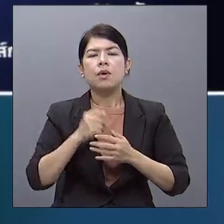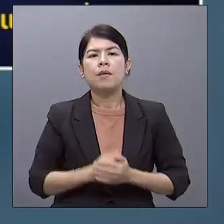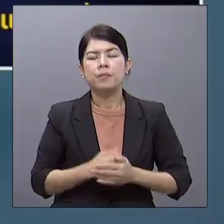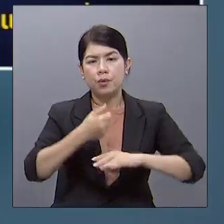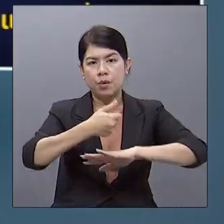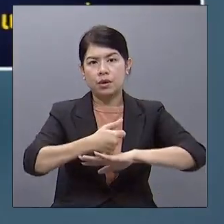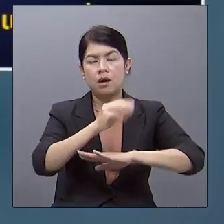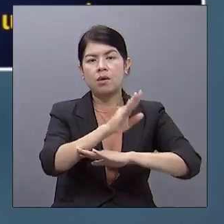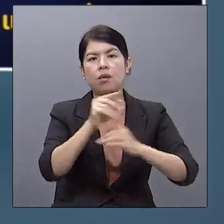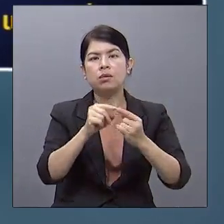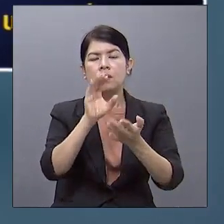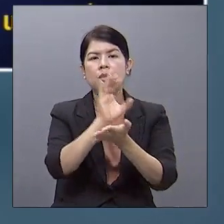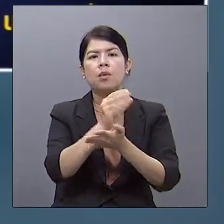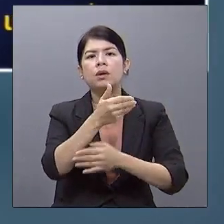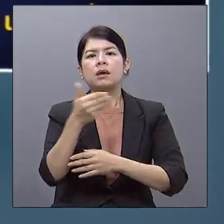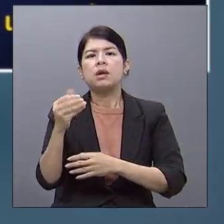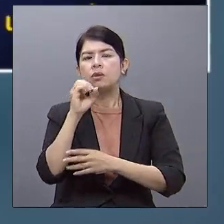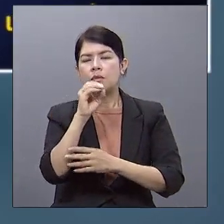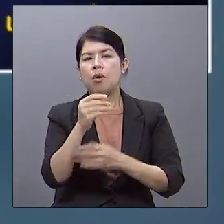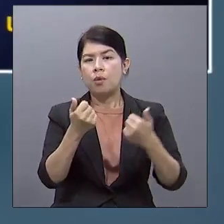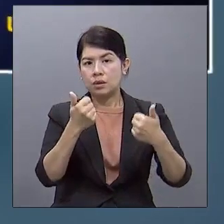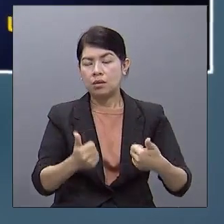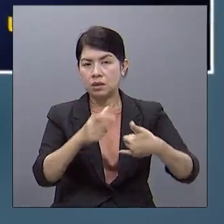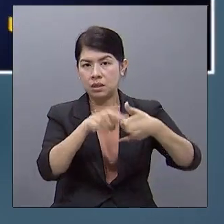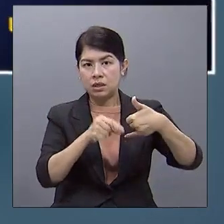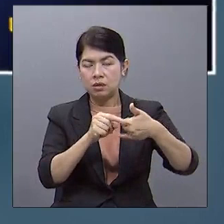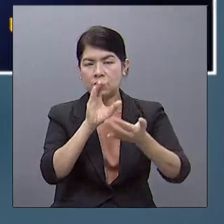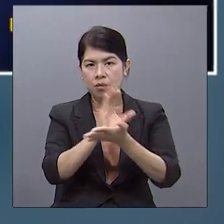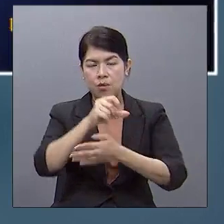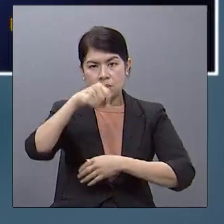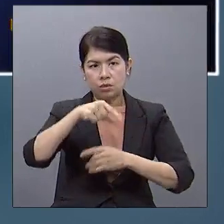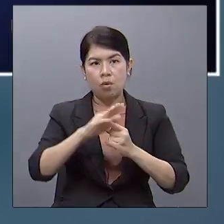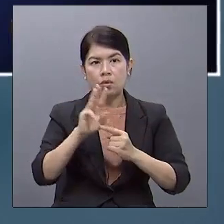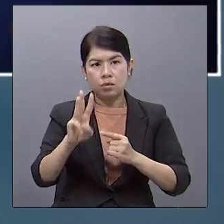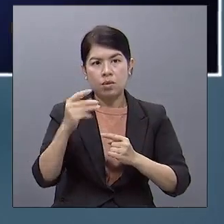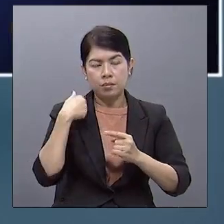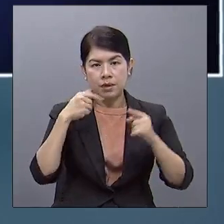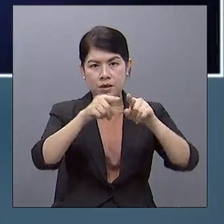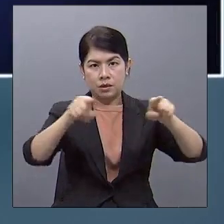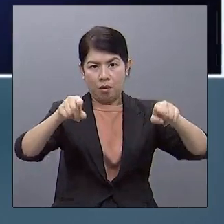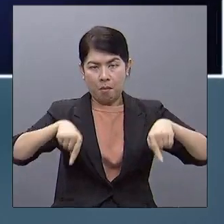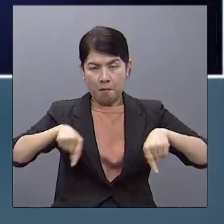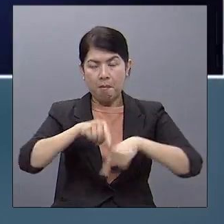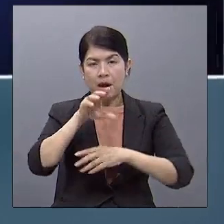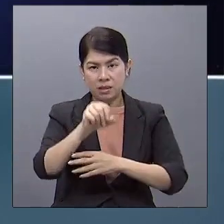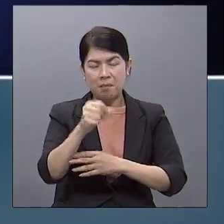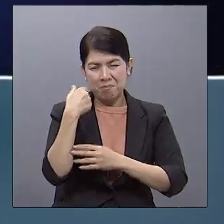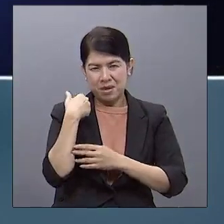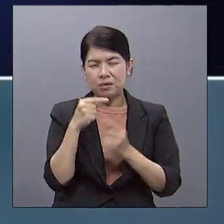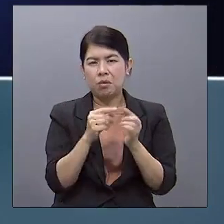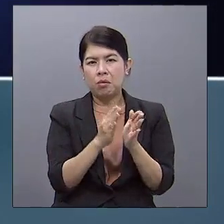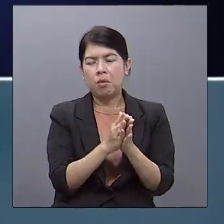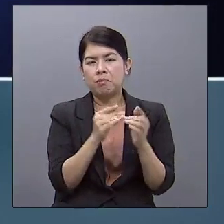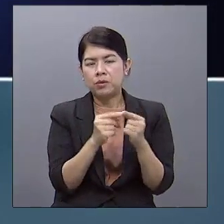บัญชาการตำรวจแห่งชาติระบุว่าสารวัตรตัวมีหมายจับร่วมกันฉ้อโกงและร่วมกันให้มีการเล่นการพนันแต่ว่า